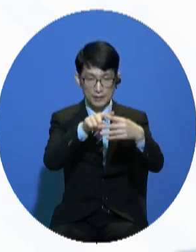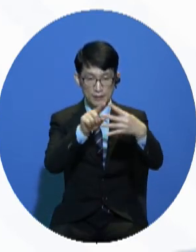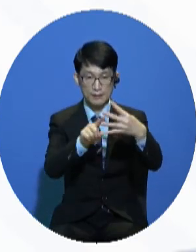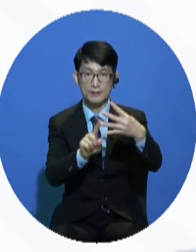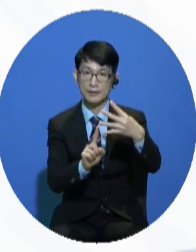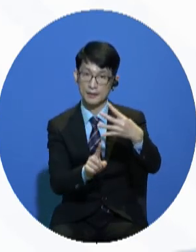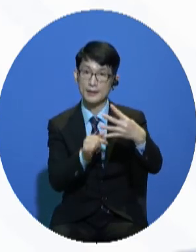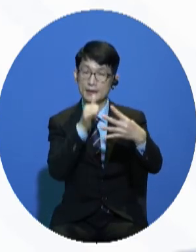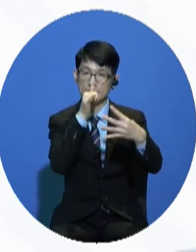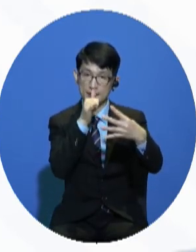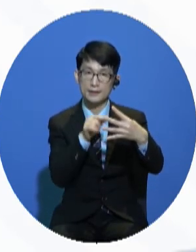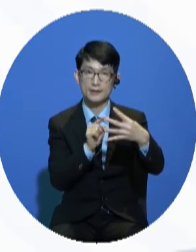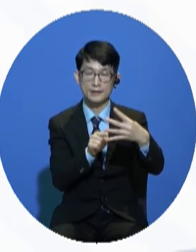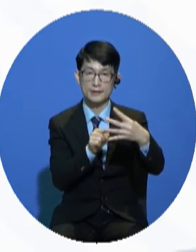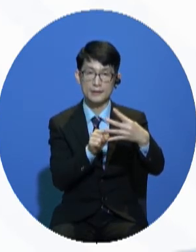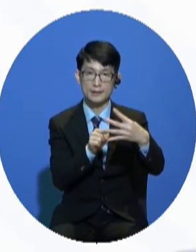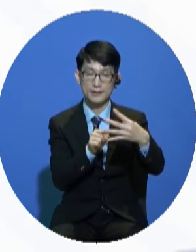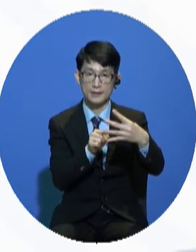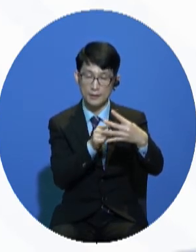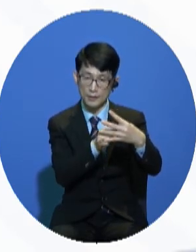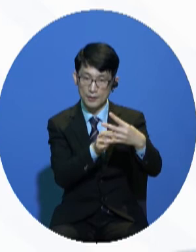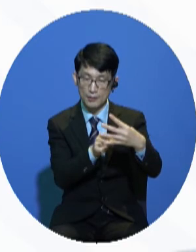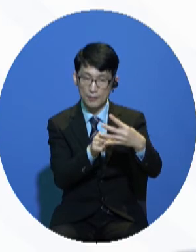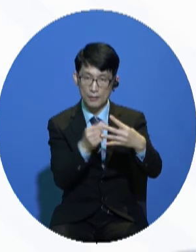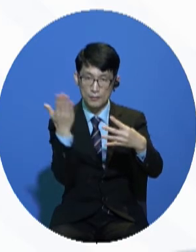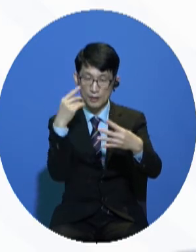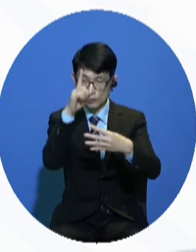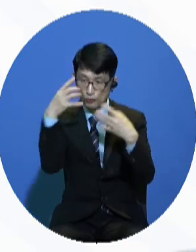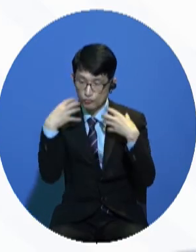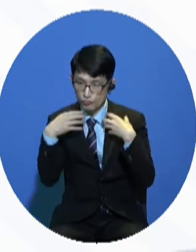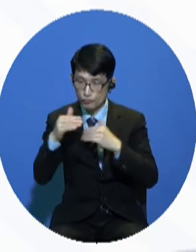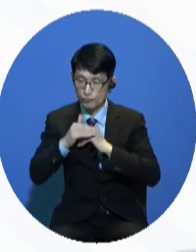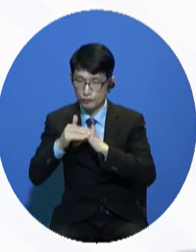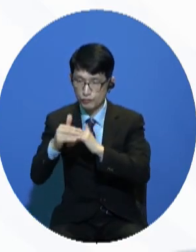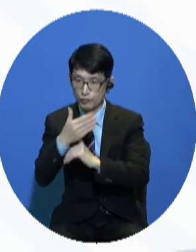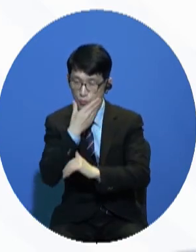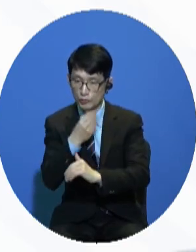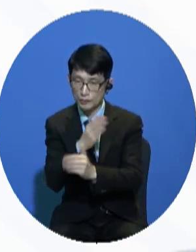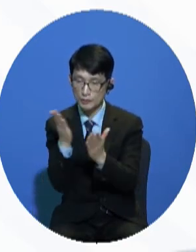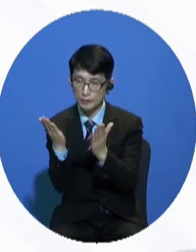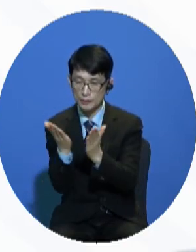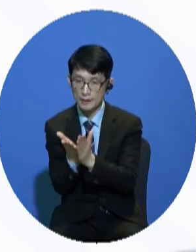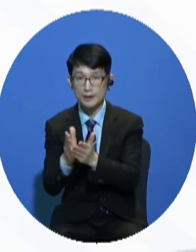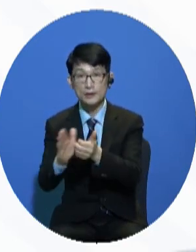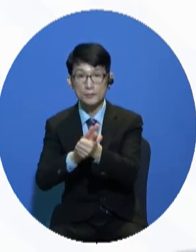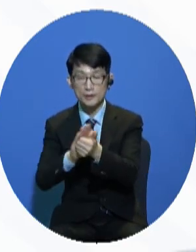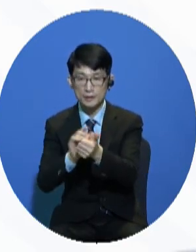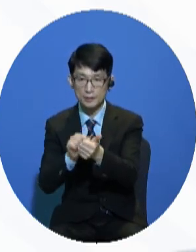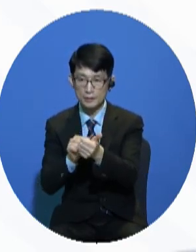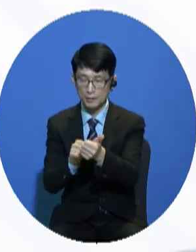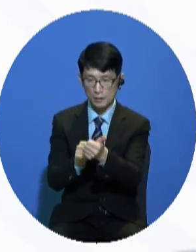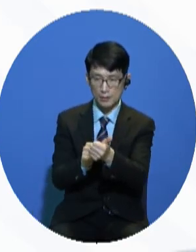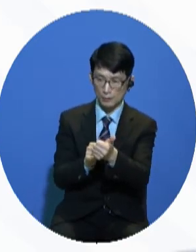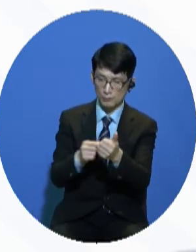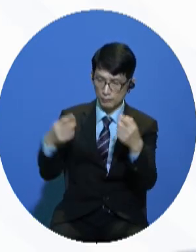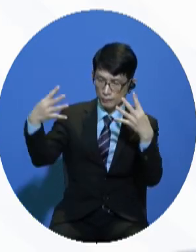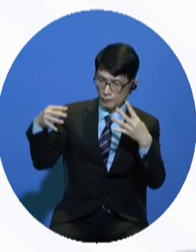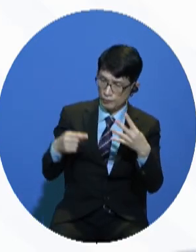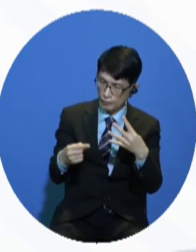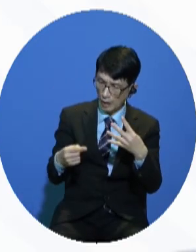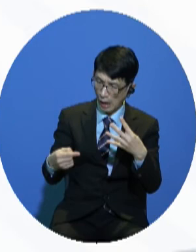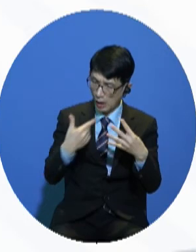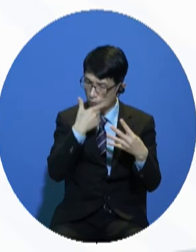조건을 제시해 볼 수가 있고, 이런 조건에 따라서 기존에 정부가 추진해 왔던 맞춤형 복지 서비스를 비교해 보면 역시 부족한 측면이 많이